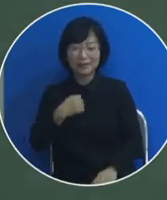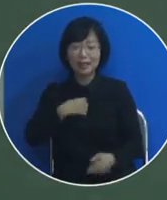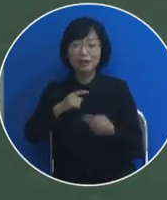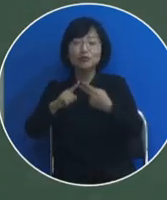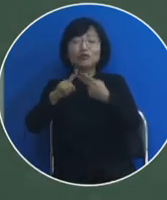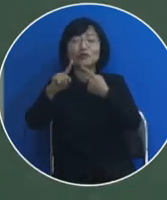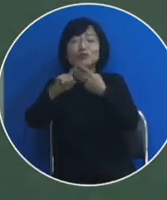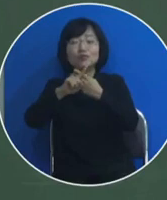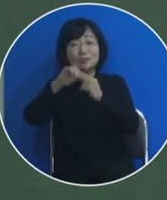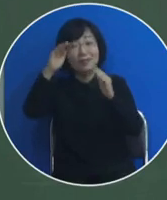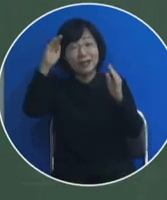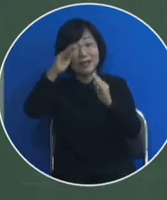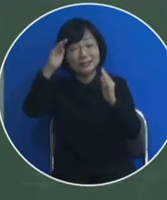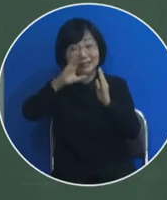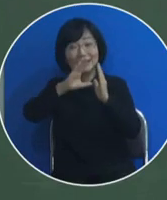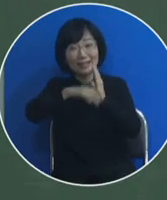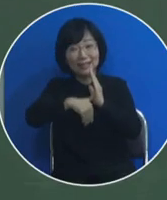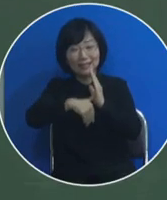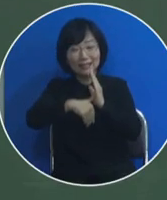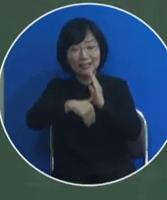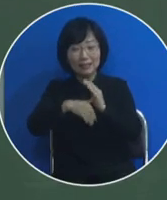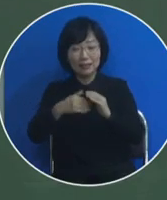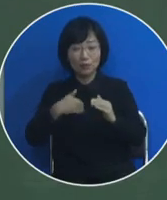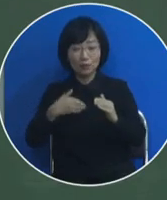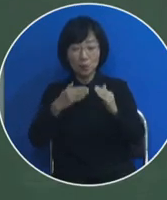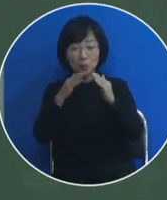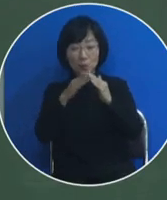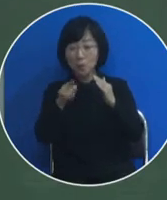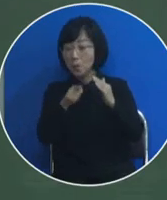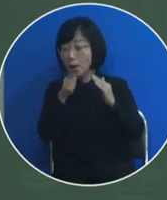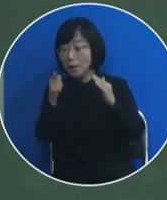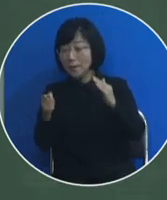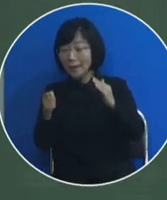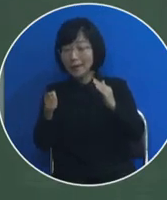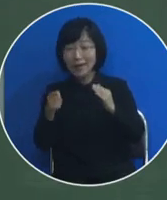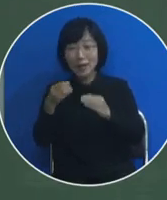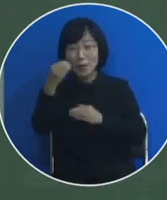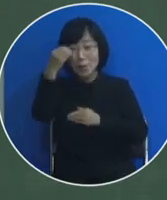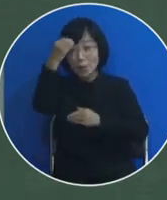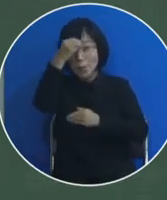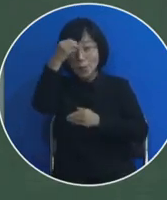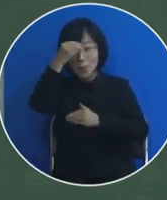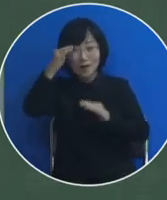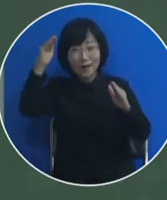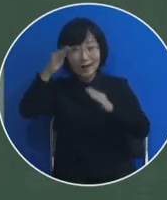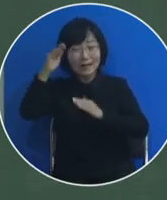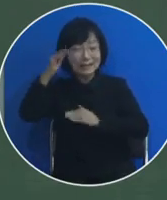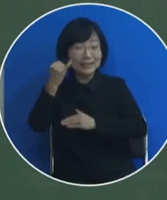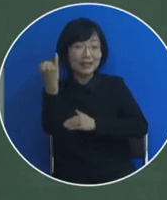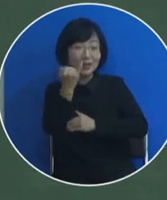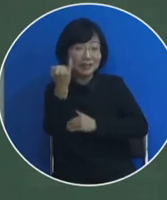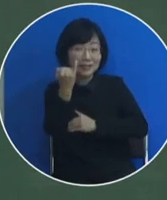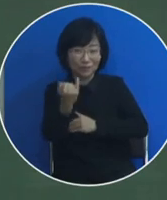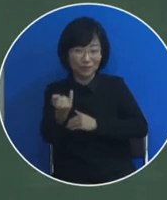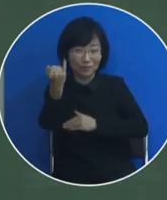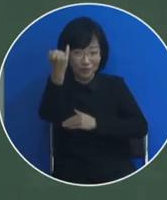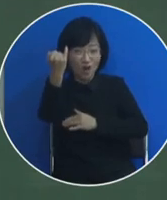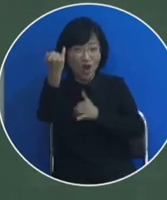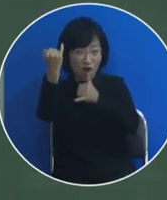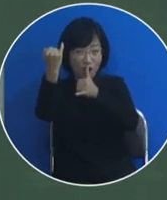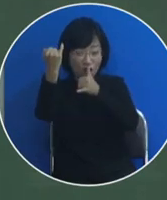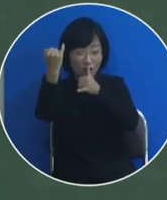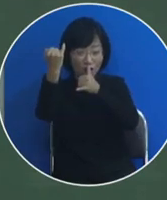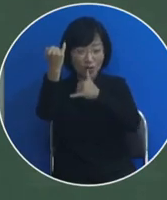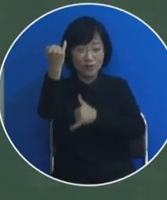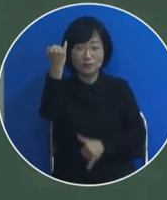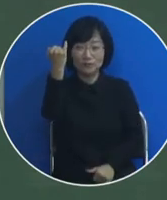우리 옆집에 고등학생 누나 하나 있어. That even now I remember from my youth, it was when I was in junior high school. Our next